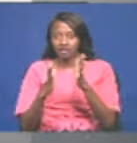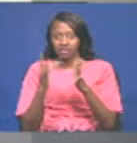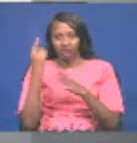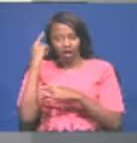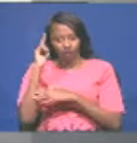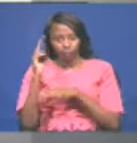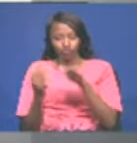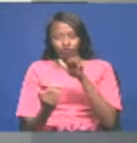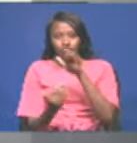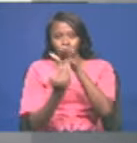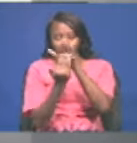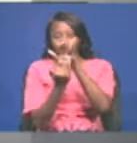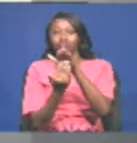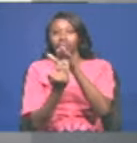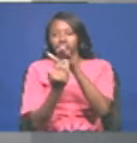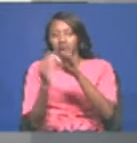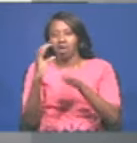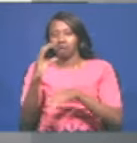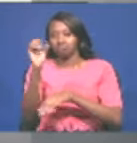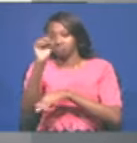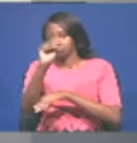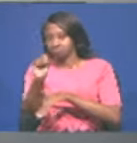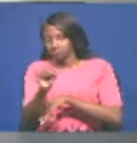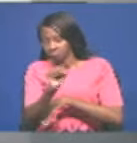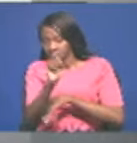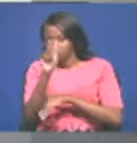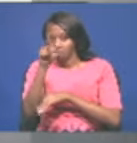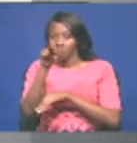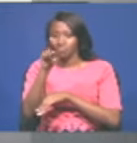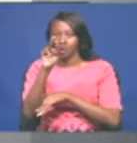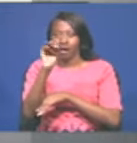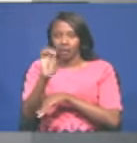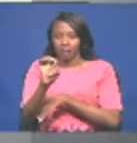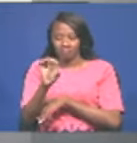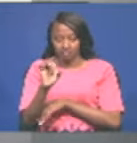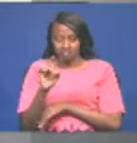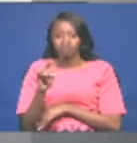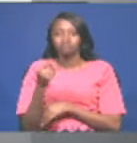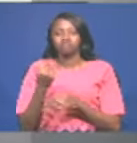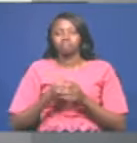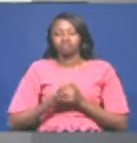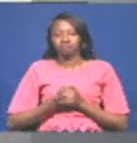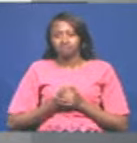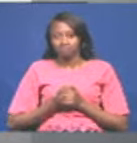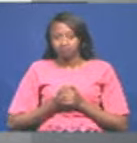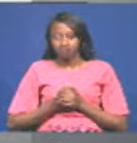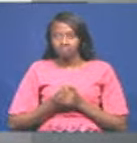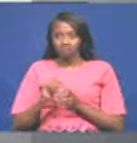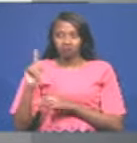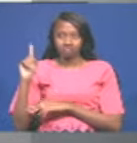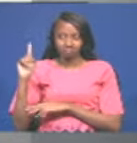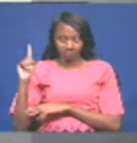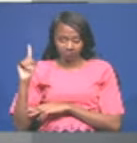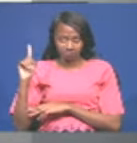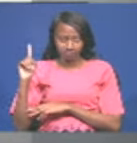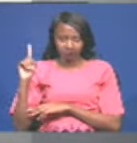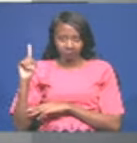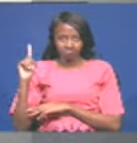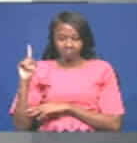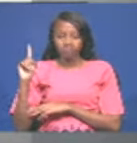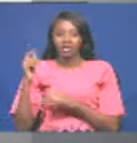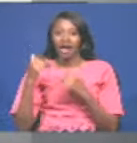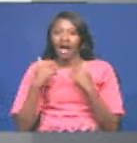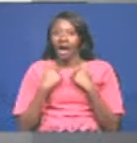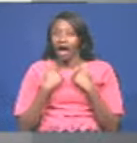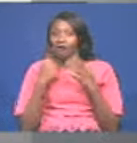zaidi katika baraza hilo la Rais Dr. William Ruto. Huyo ni Kithure Kindiki ambaye